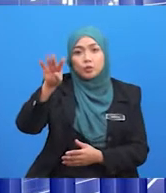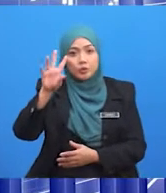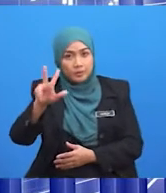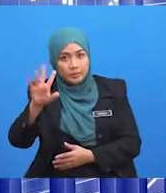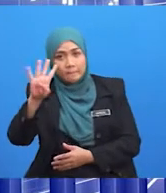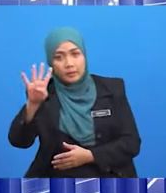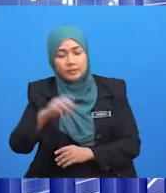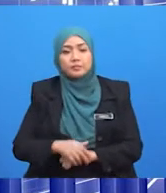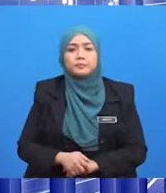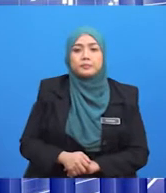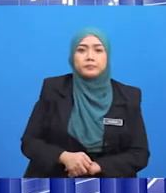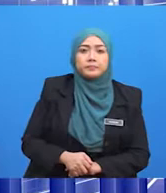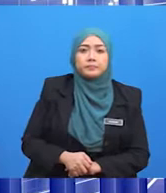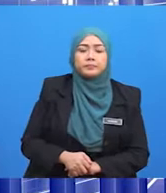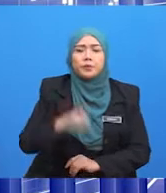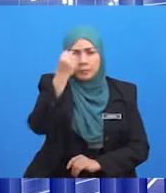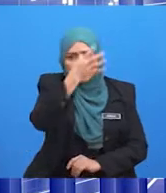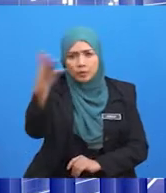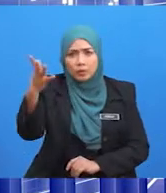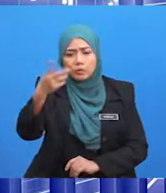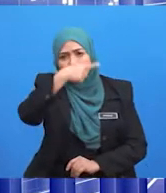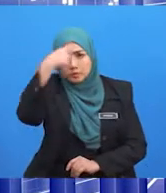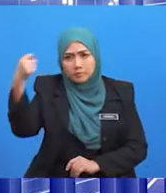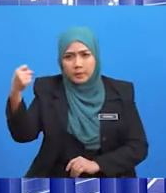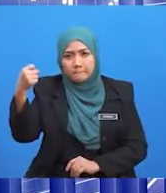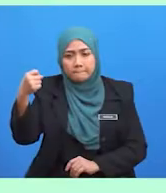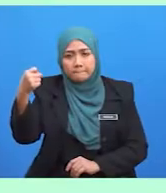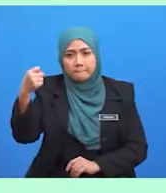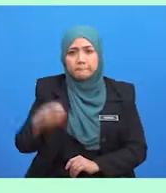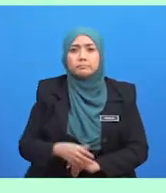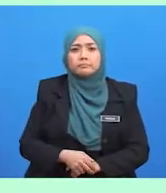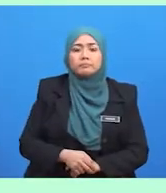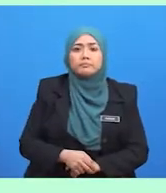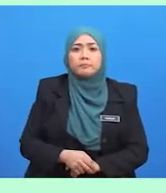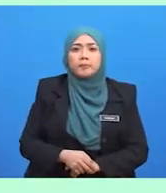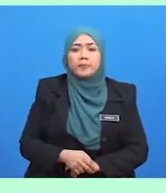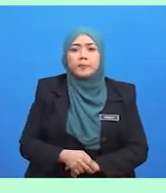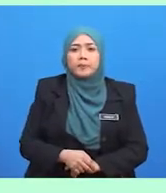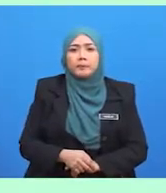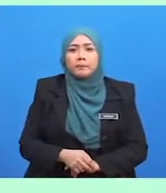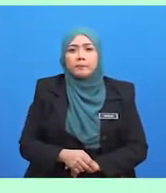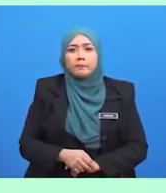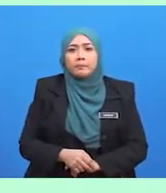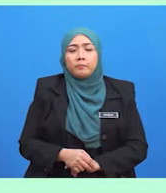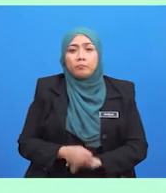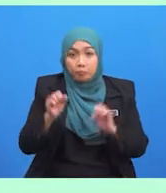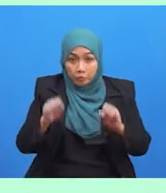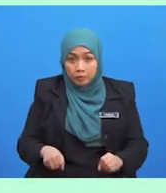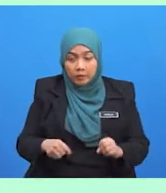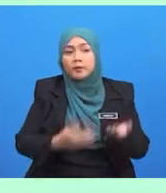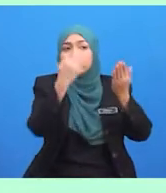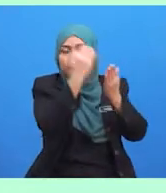Murid-murid, cuba senaraikan kesan pelaksanaan subsidi. Adakah murid-murid berjaya